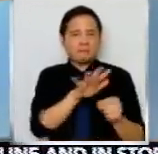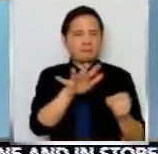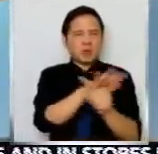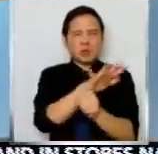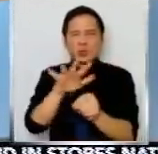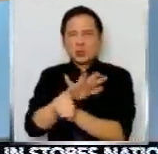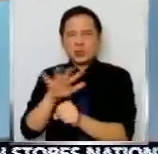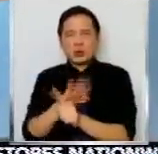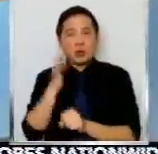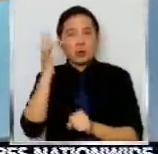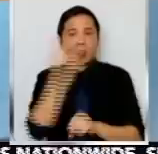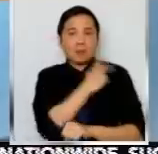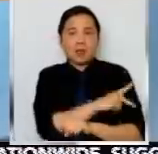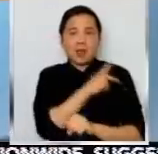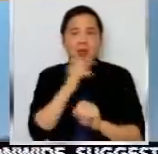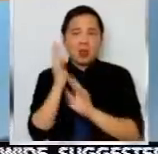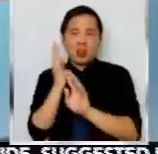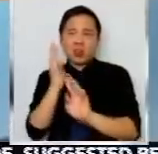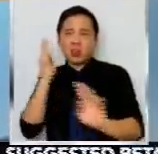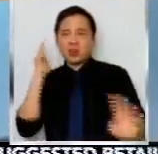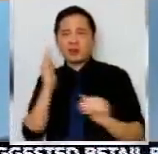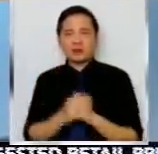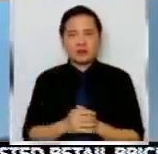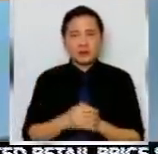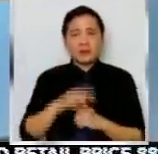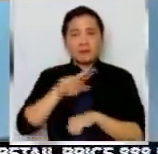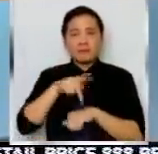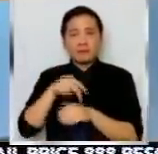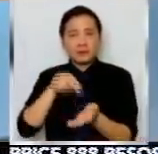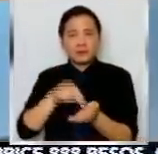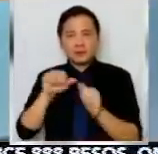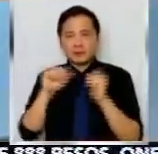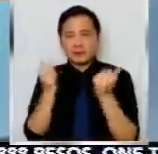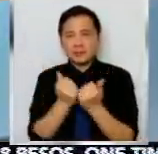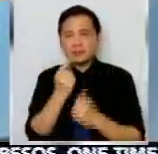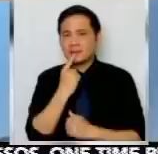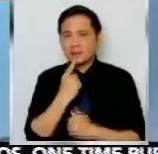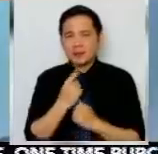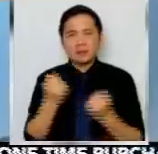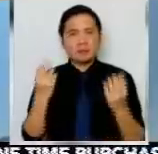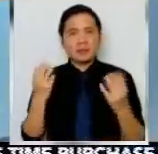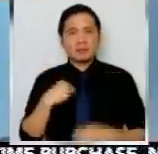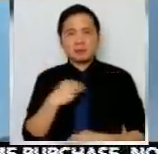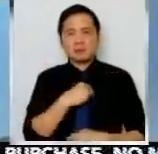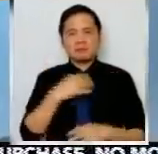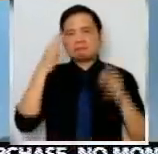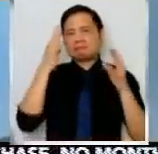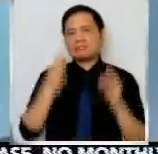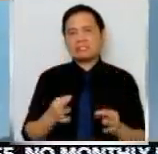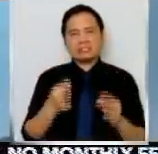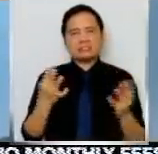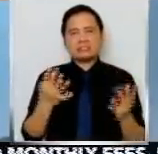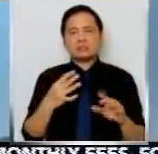i-admit. At ayon nga sa Philippine Nurses Association, napipilitan ng ilan sa kanilang mga membro na magtrabaho ng higit sa 12